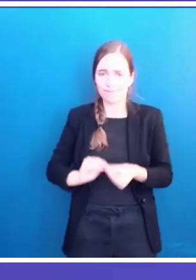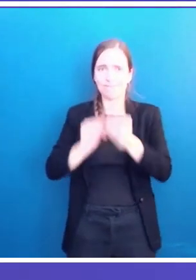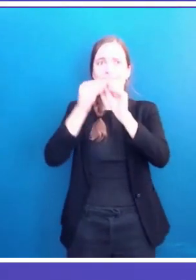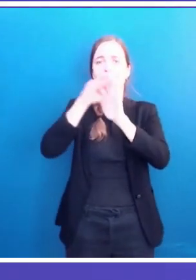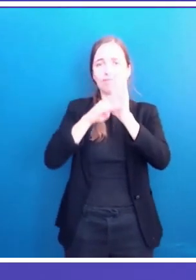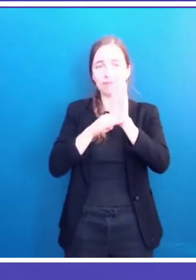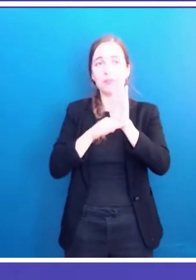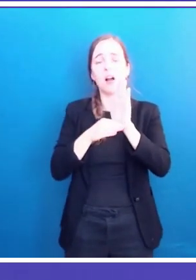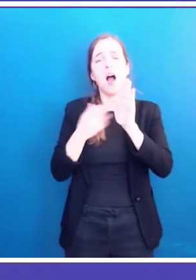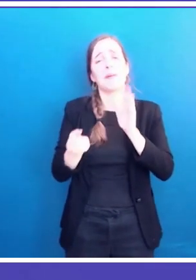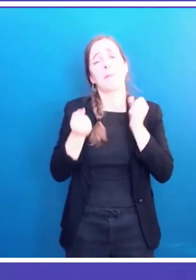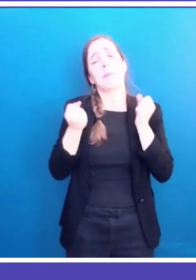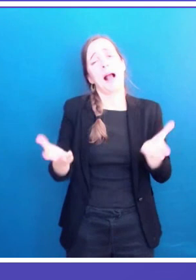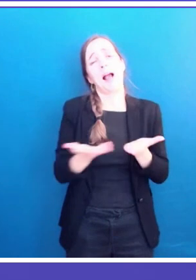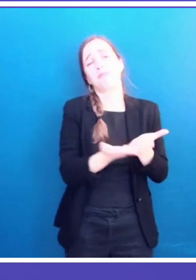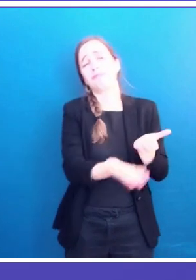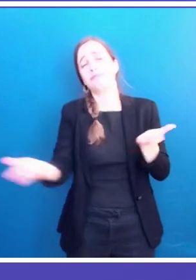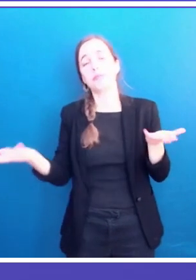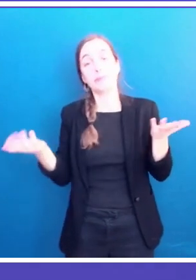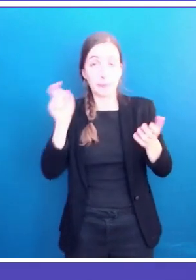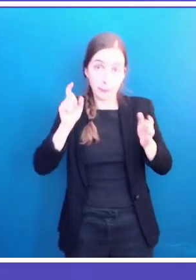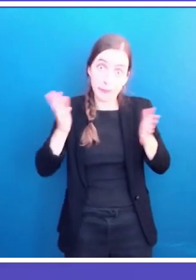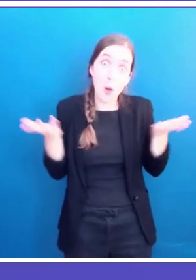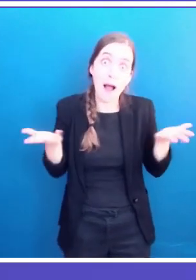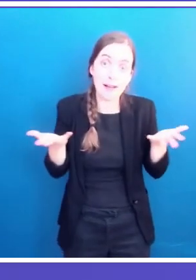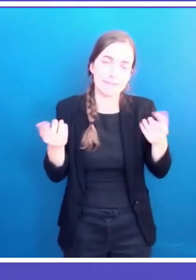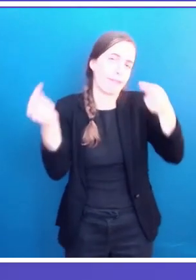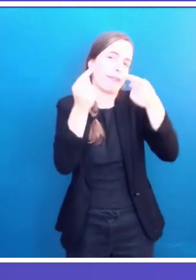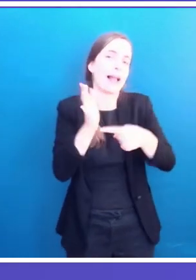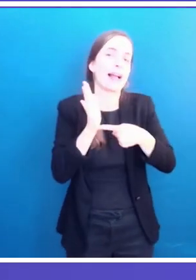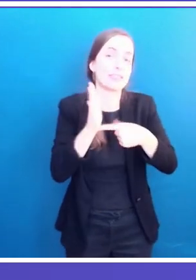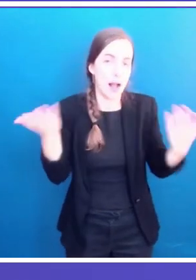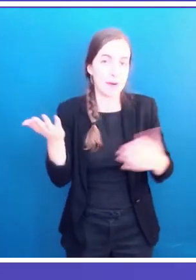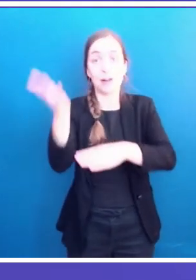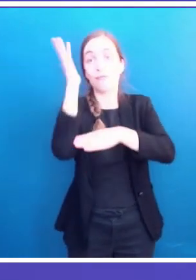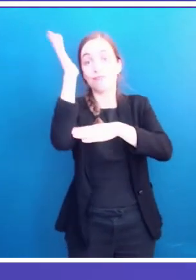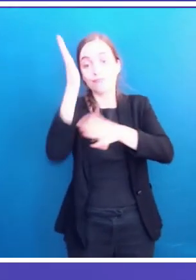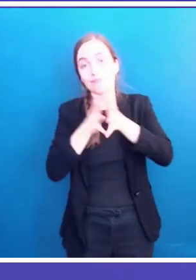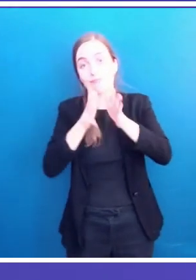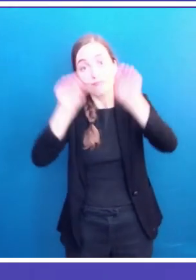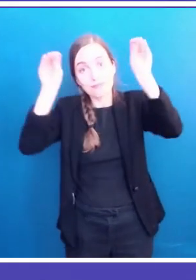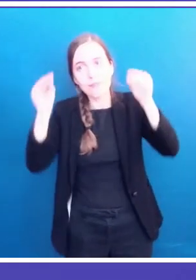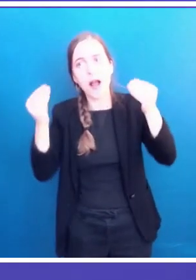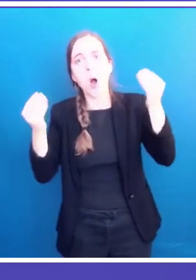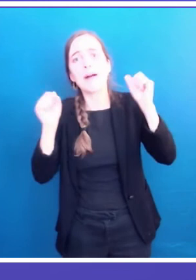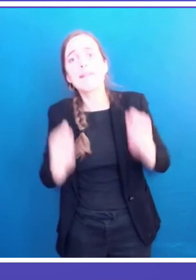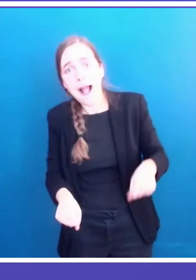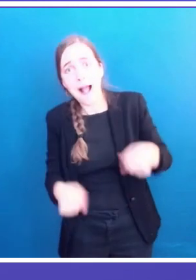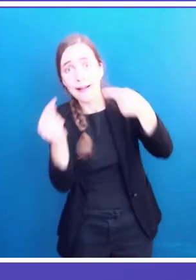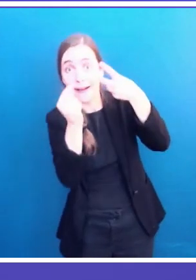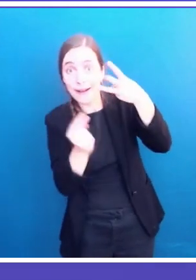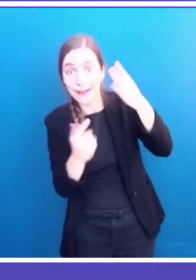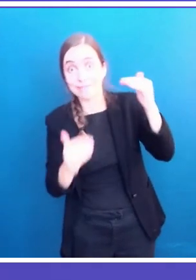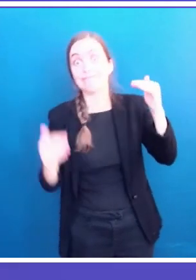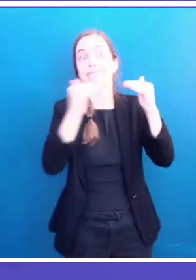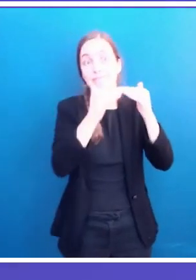من الطرق، ونحن بحاجة لمؤتمر بأسره وبرمته للحديث عن هذا الموضوع. لكن بإيجاز معظم البلدان في المتوسط،